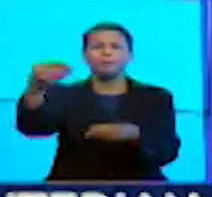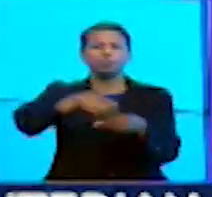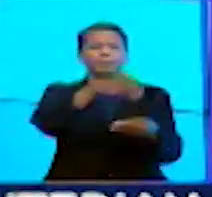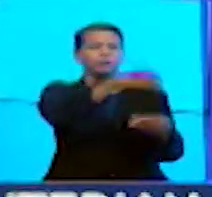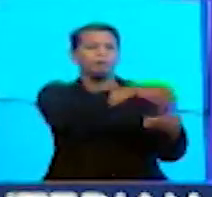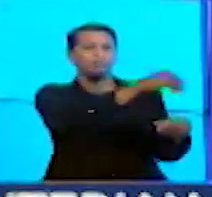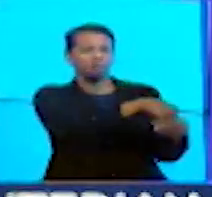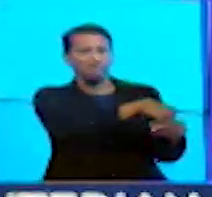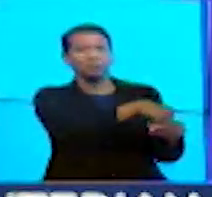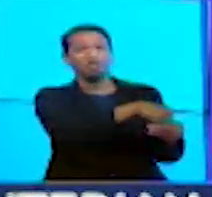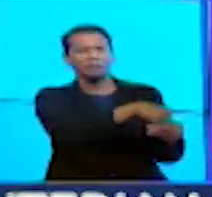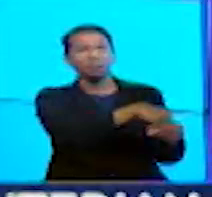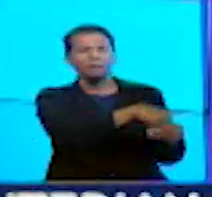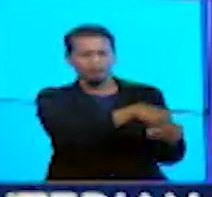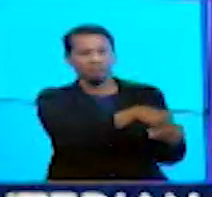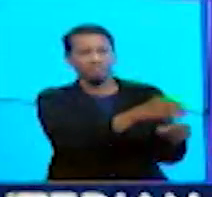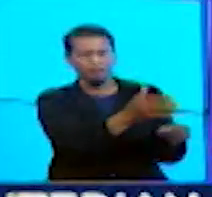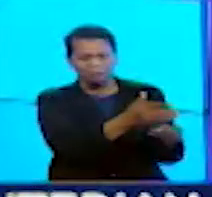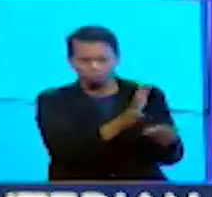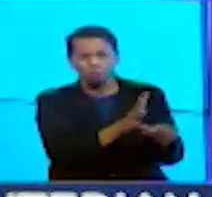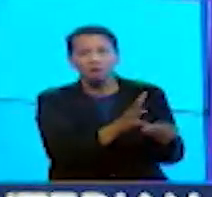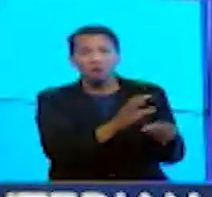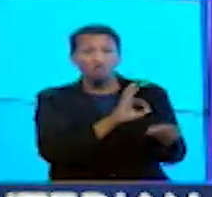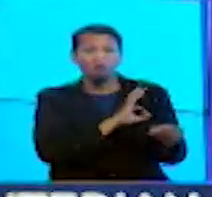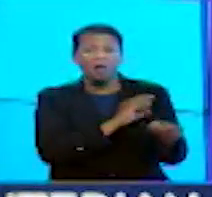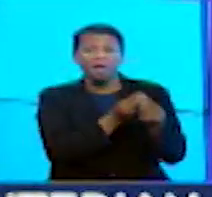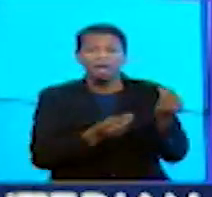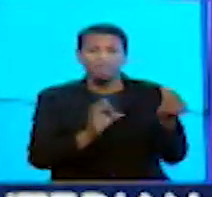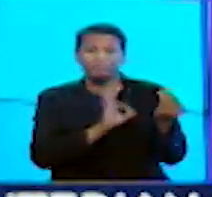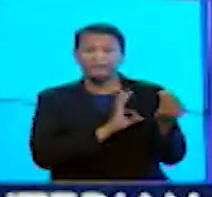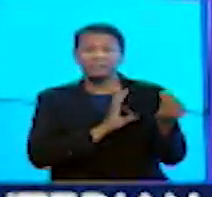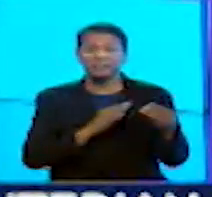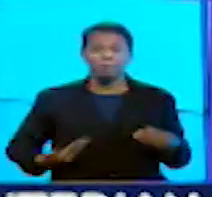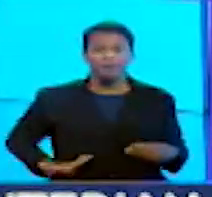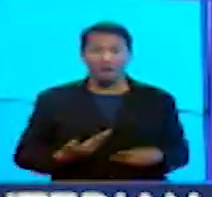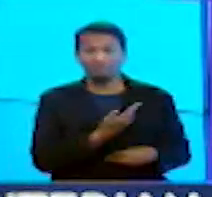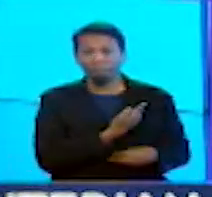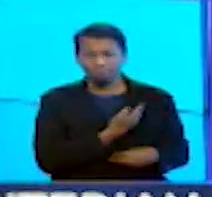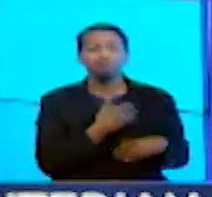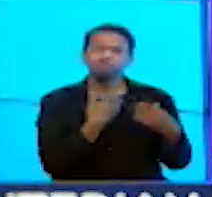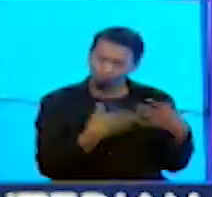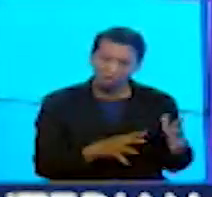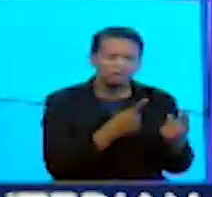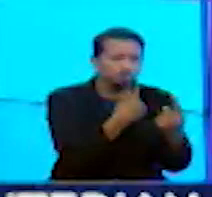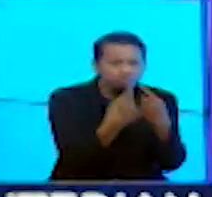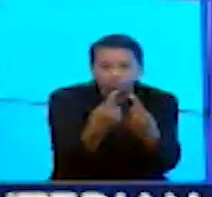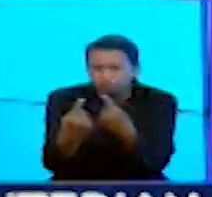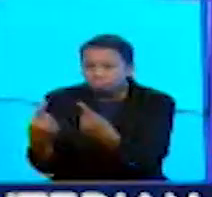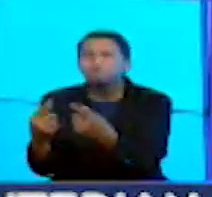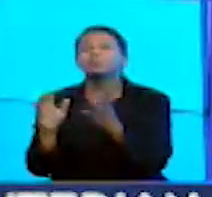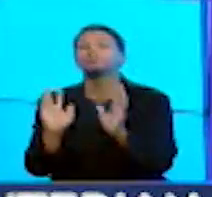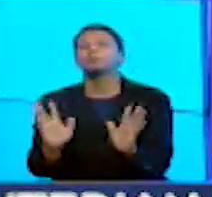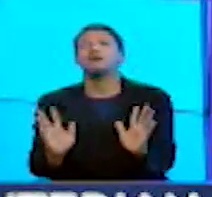juga oleh Wakil Presiden Republik Indonesia bahwa beliau sudah diajak juga berbicara. Dan jadi kita ingin melihat